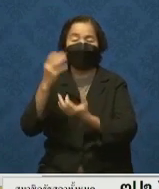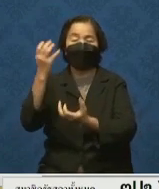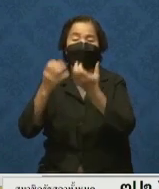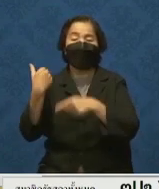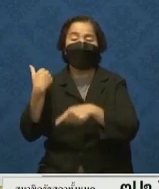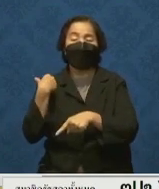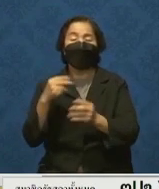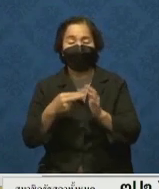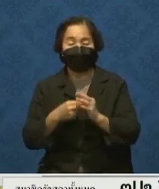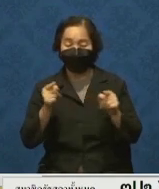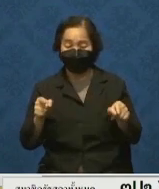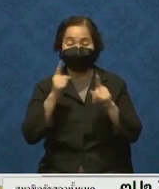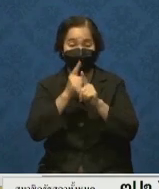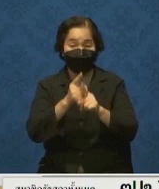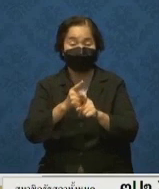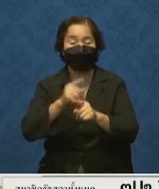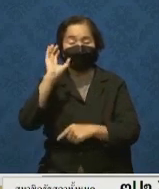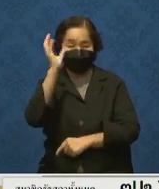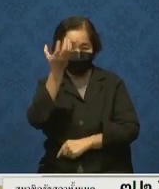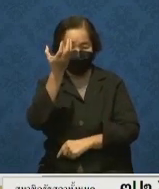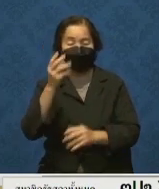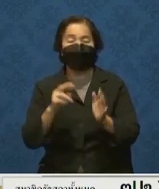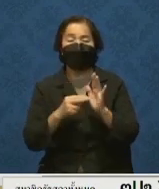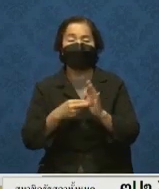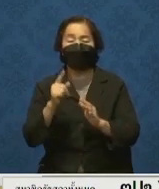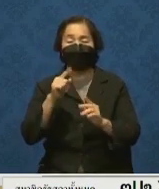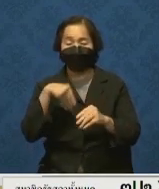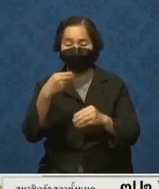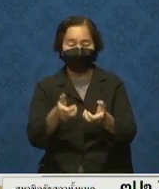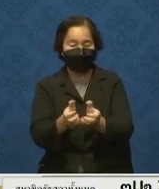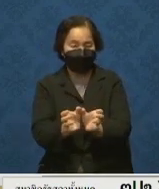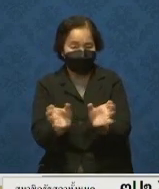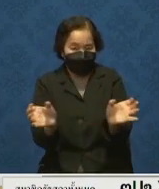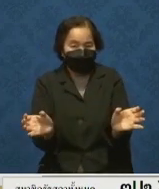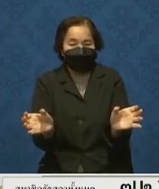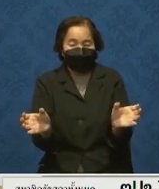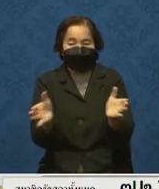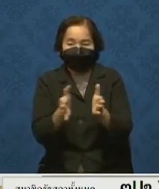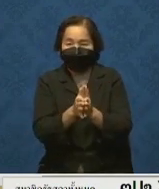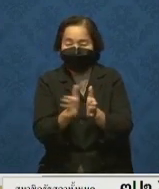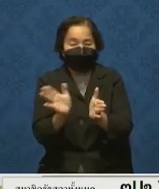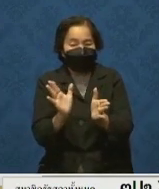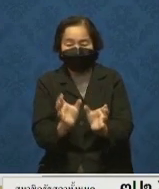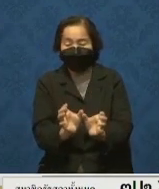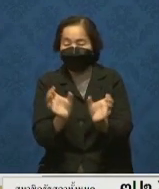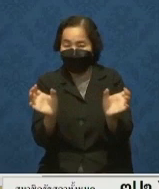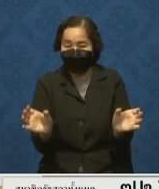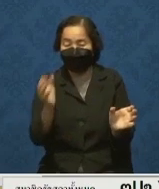ภาบชาพั์...